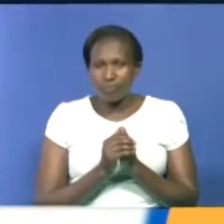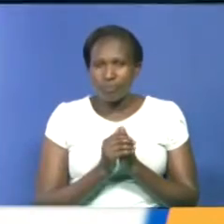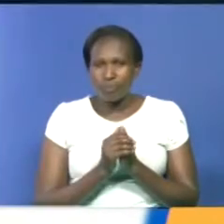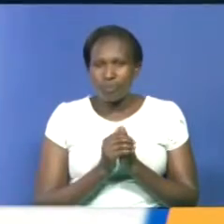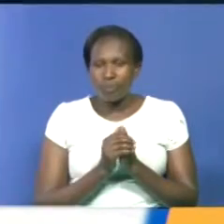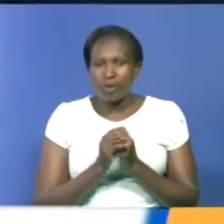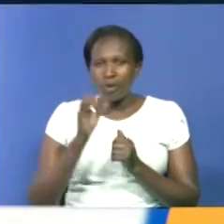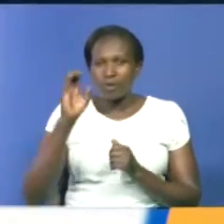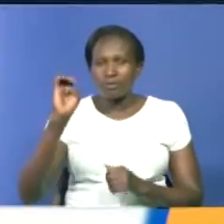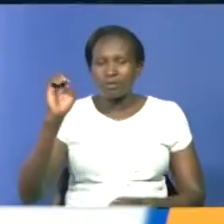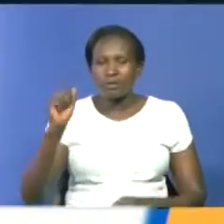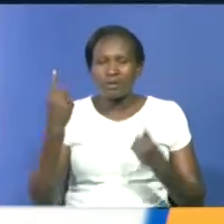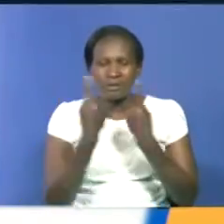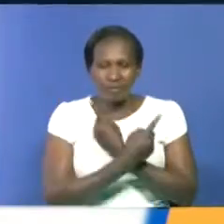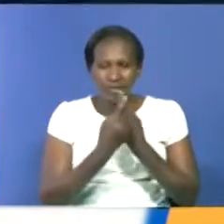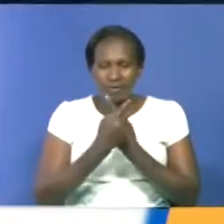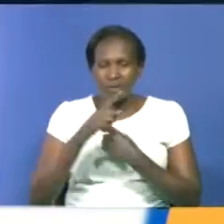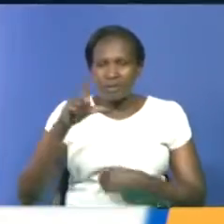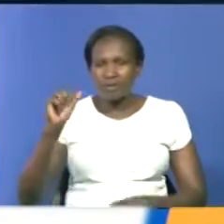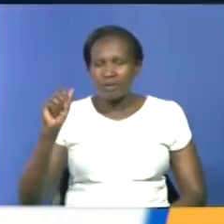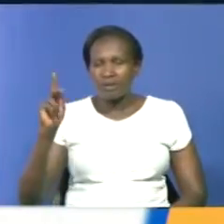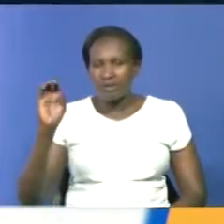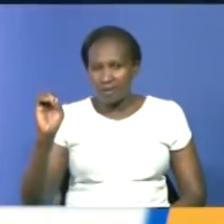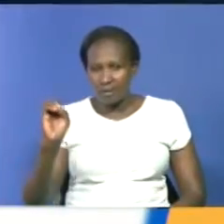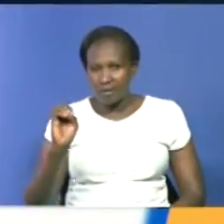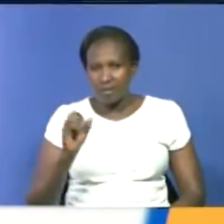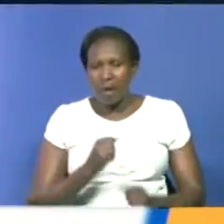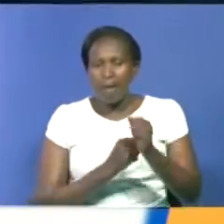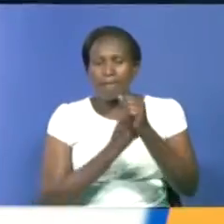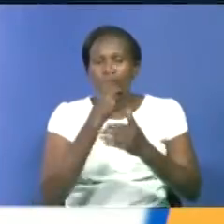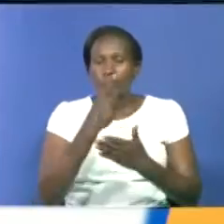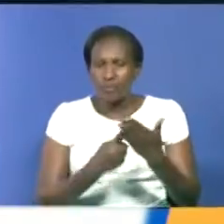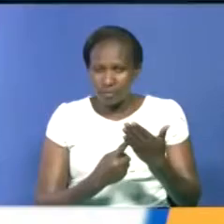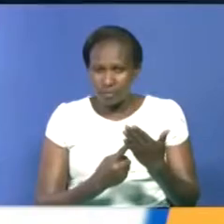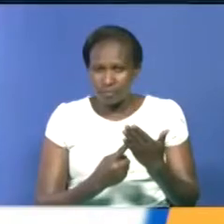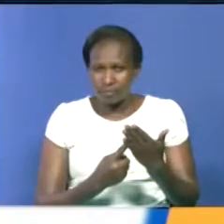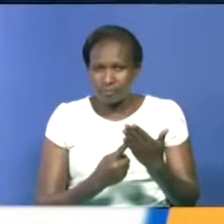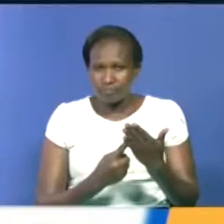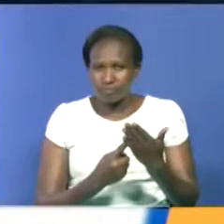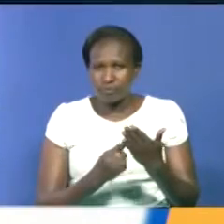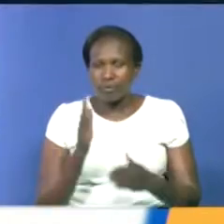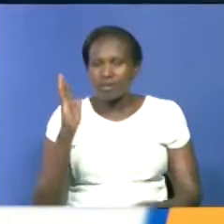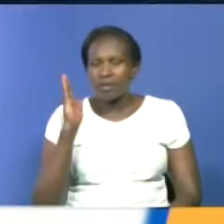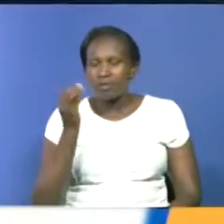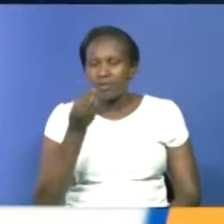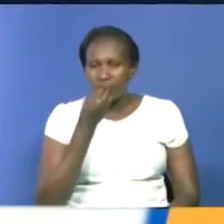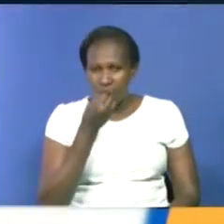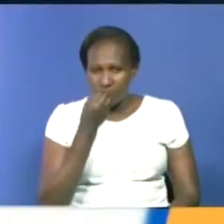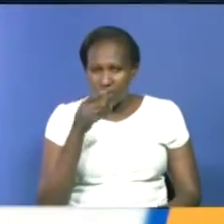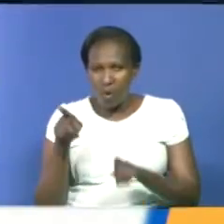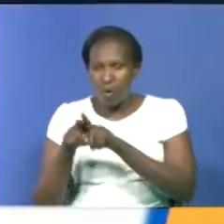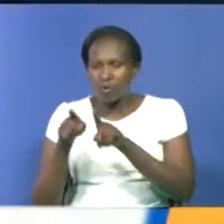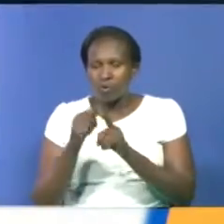oceans, seas and lakes support livelihoods, food security and